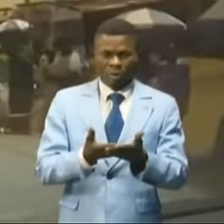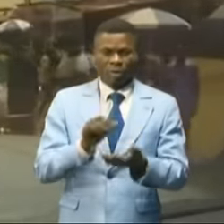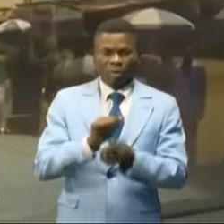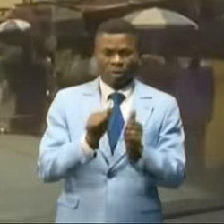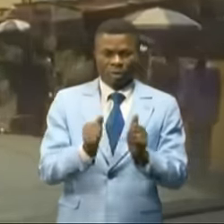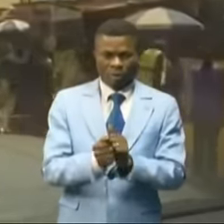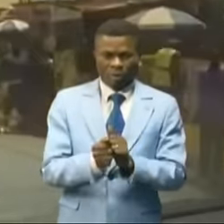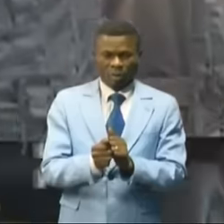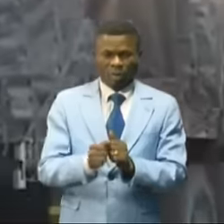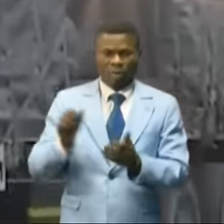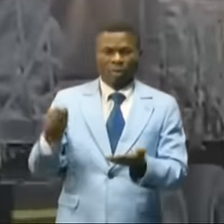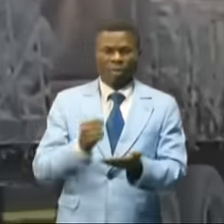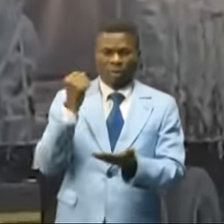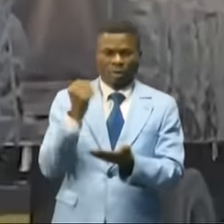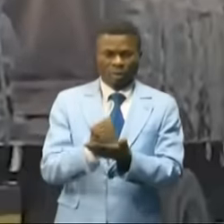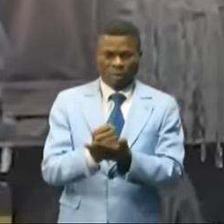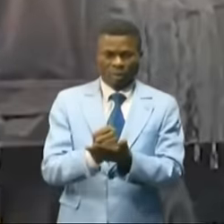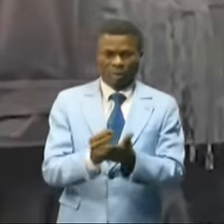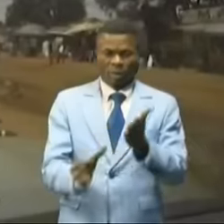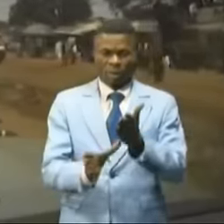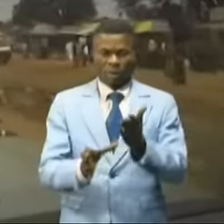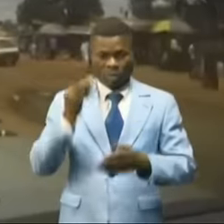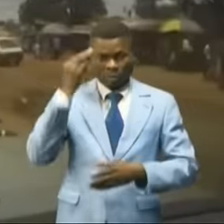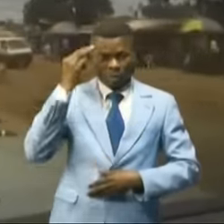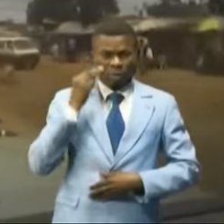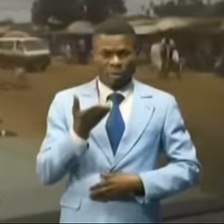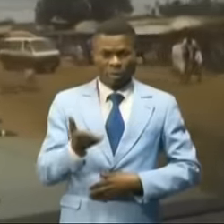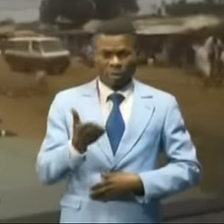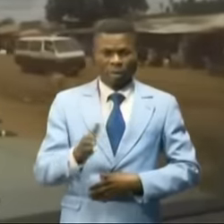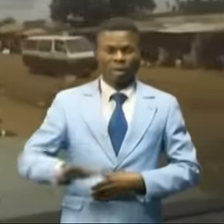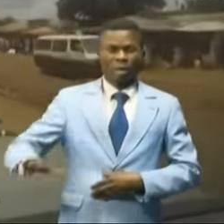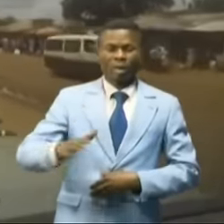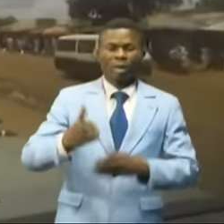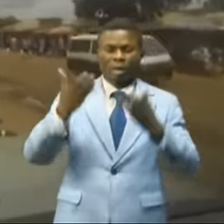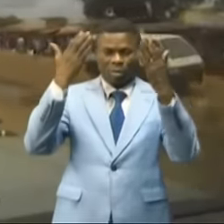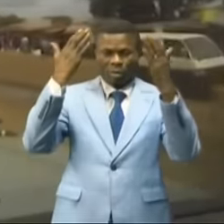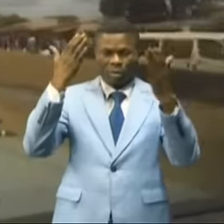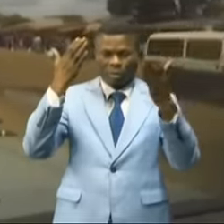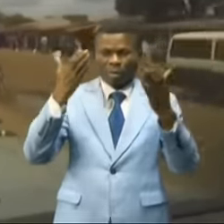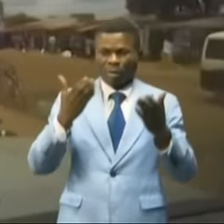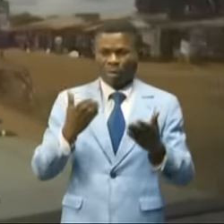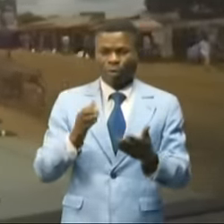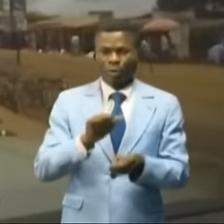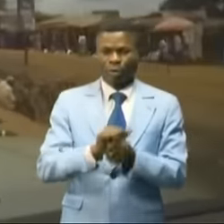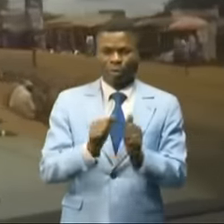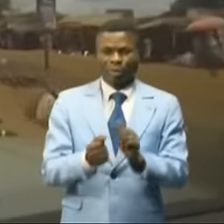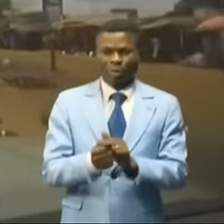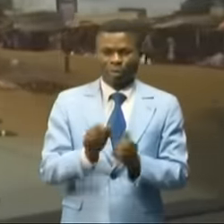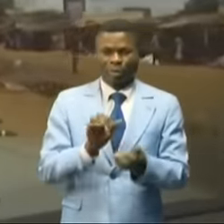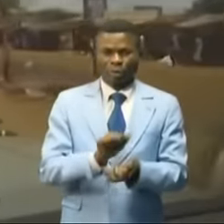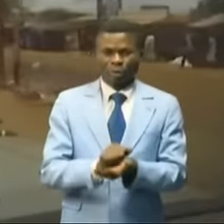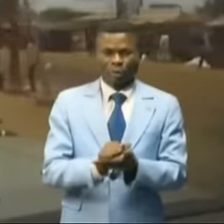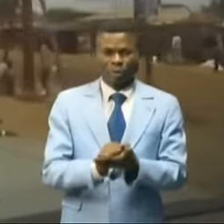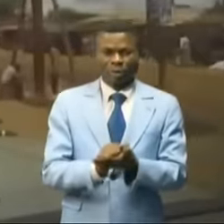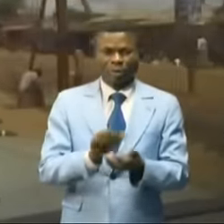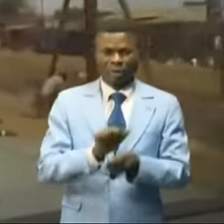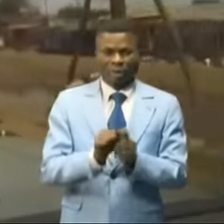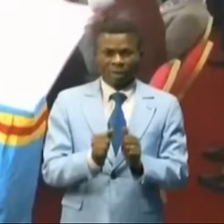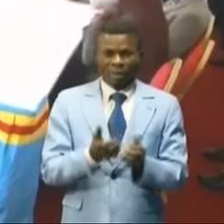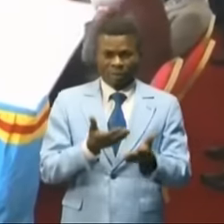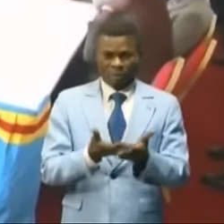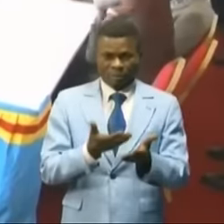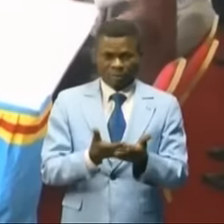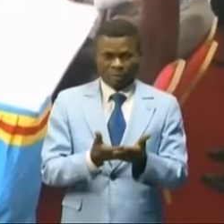il y a de cela quelques jours, depuis ce mardi 13 août, la Zambie vient de décider d'ouvrir ses trois postes et frontières à la République démocratique du